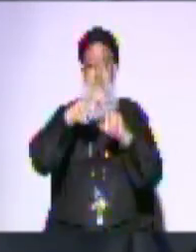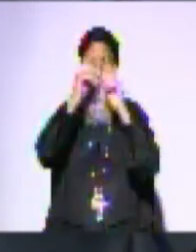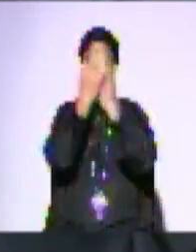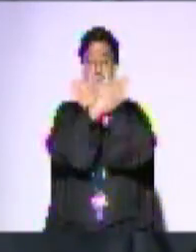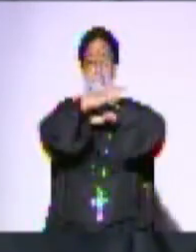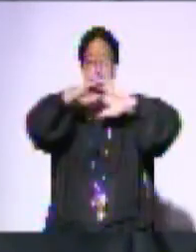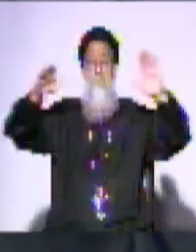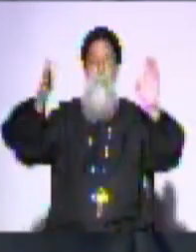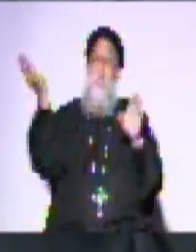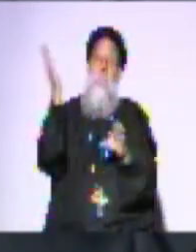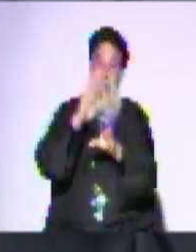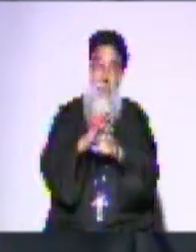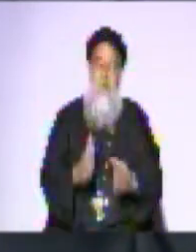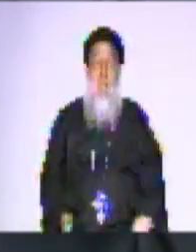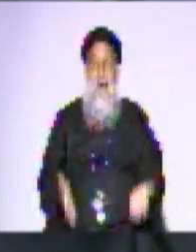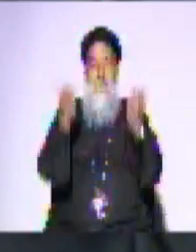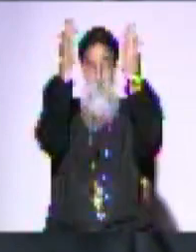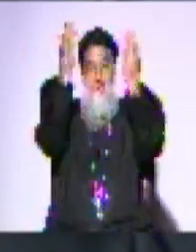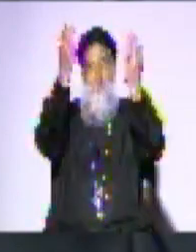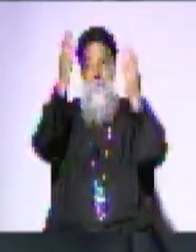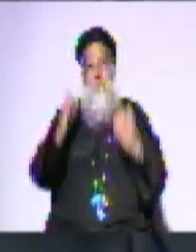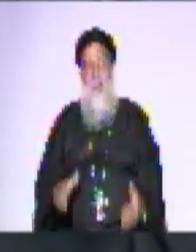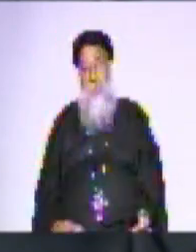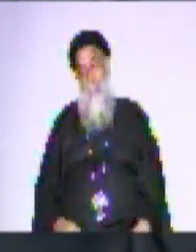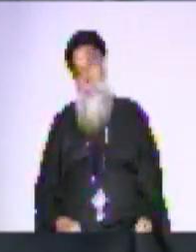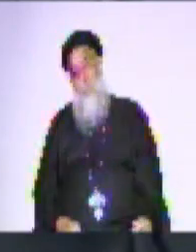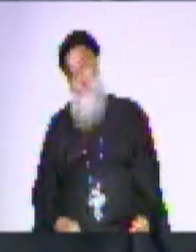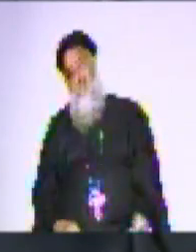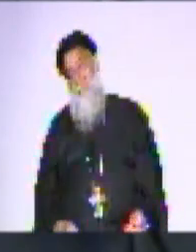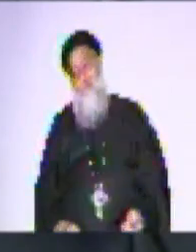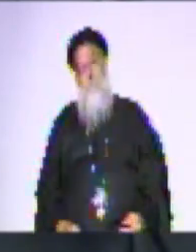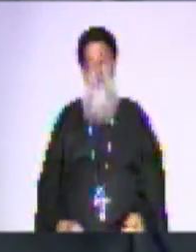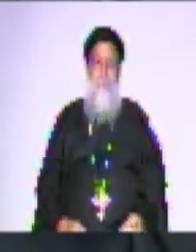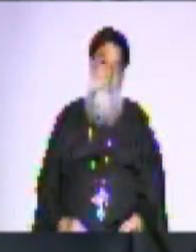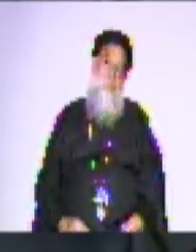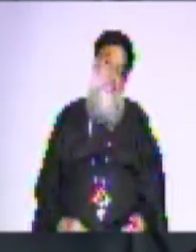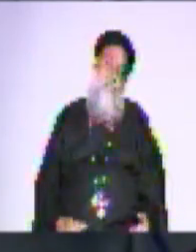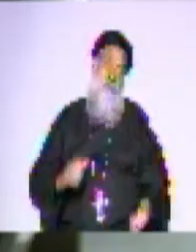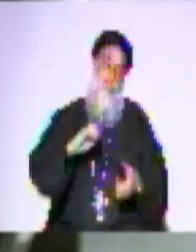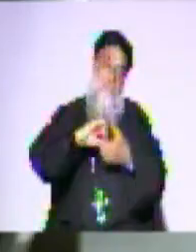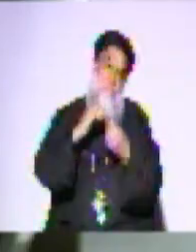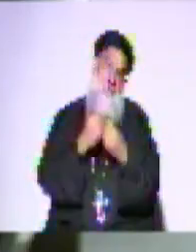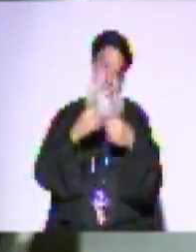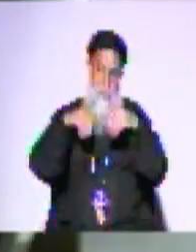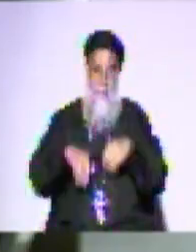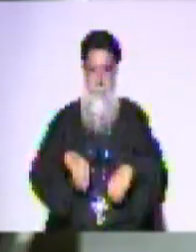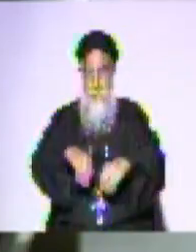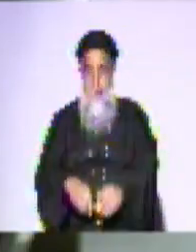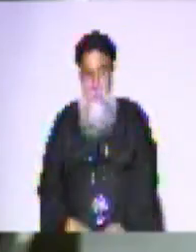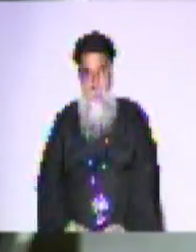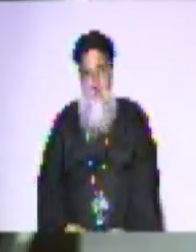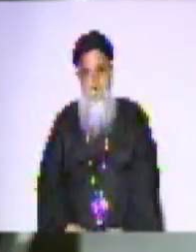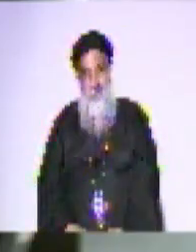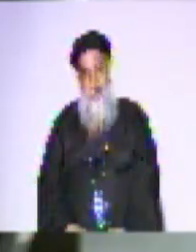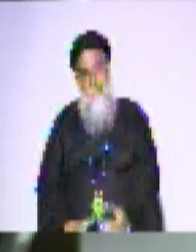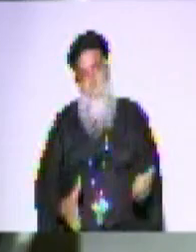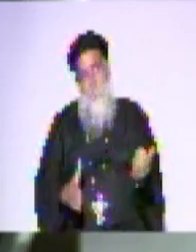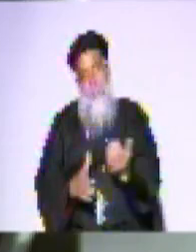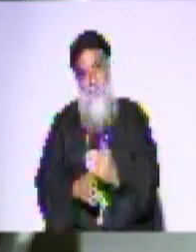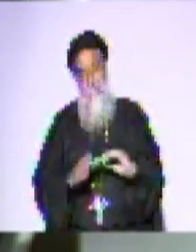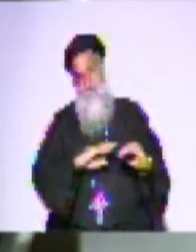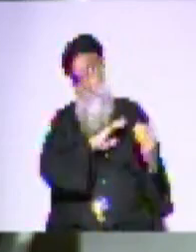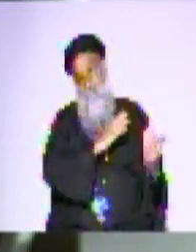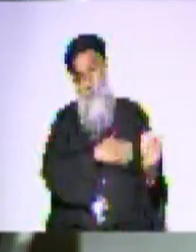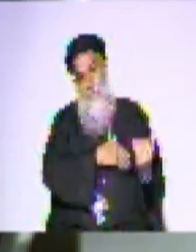اليوم الثالث يقوم. فالإيمان بالمسيح بقى ارتباطه بالمعمودية. ده صحيح، علشان كده شرط الإيمان